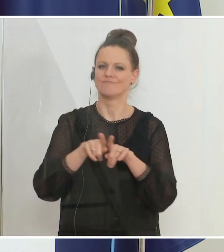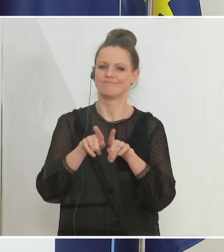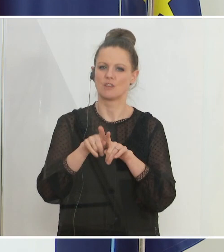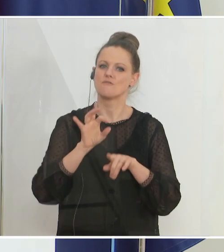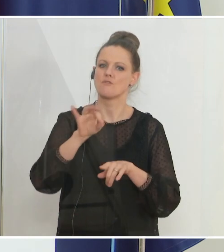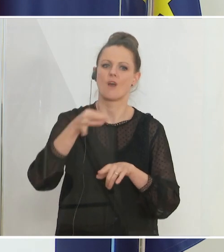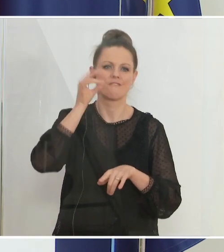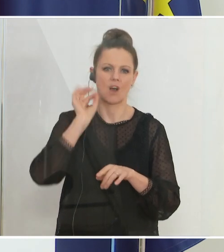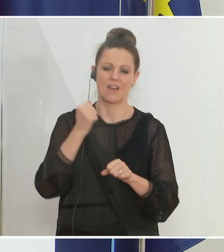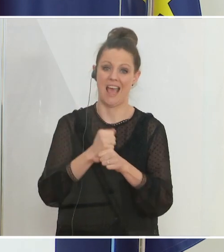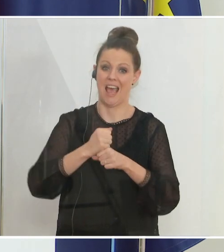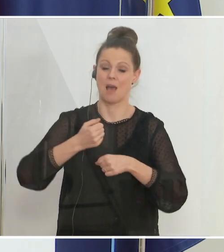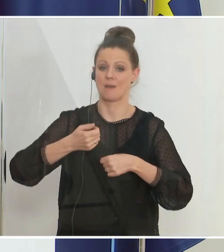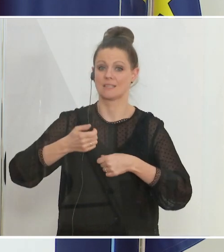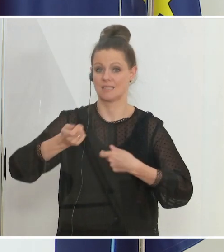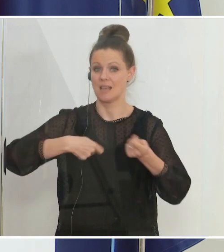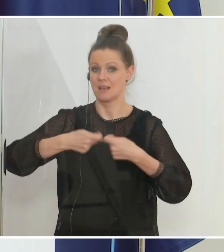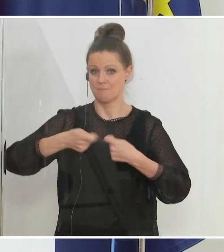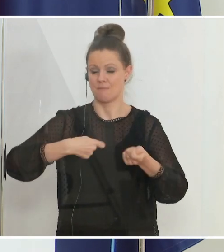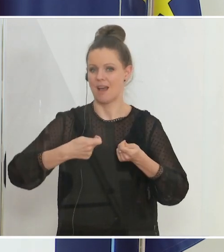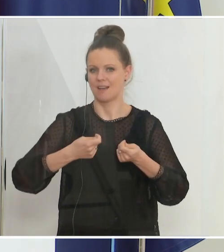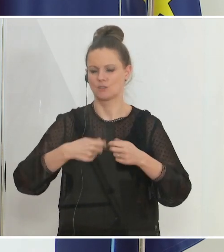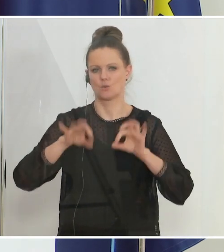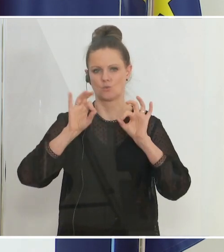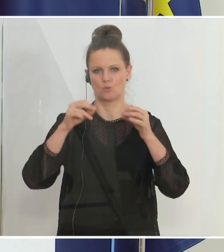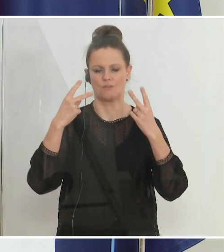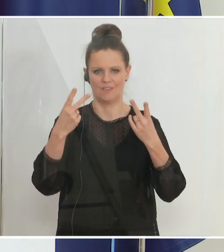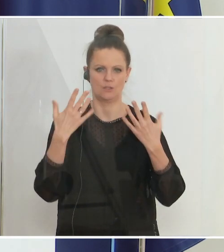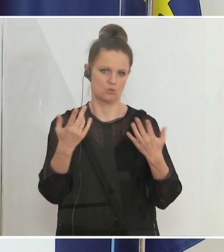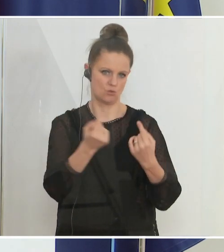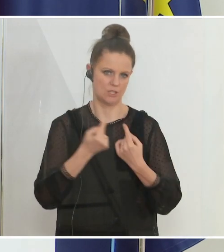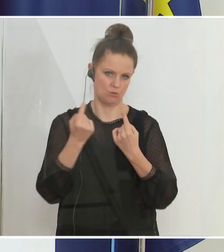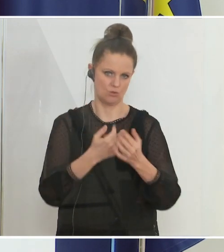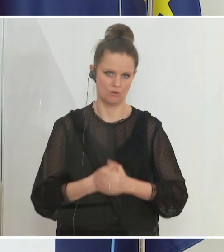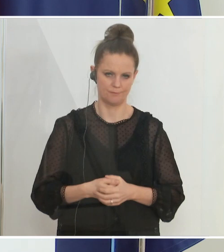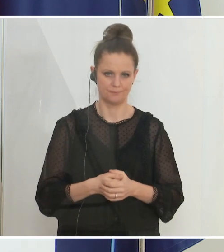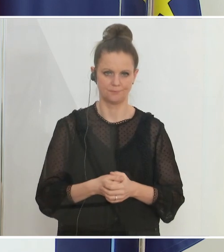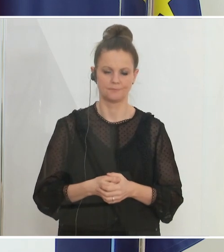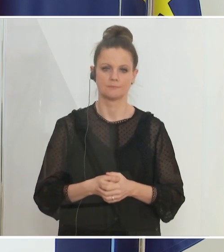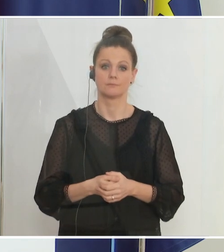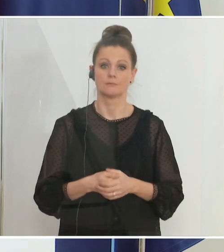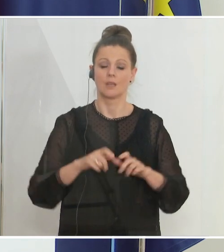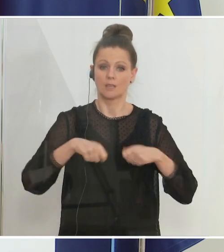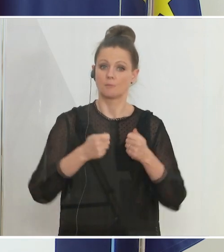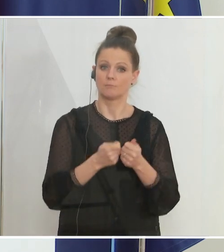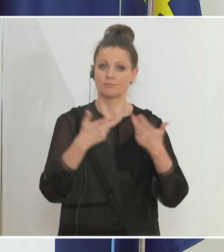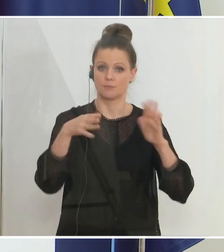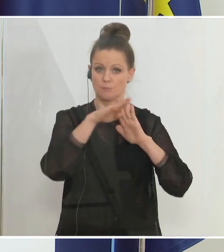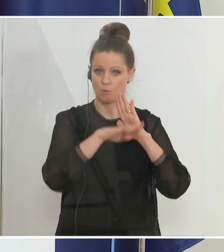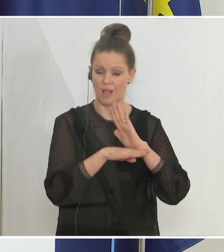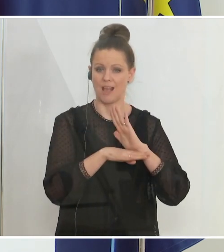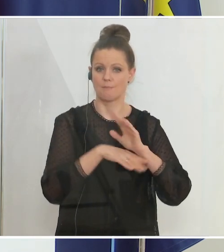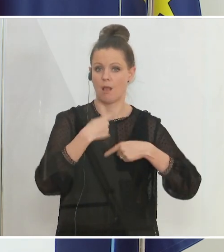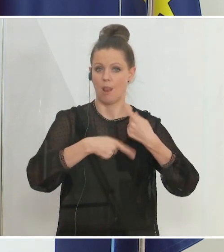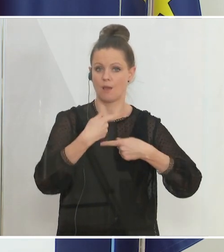für Frauen am Arbeitsmarkt. Und das halte ich für gut und richtig so in der jetzigen Situation. Wir haben eine Reihe von Programmen, die